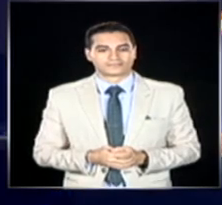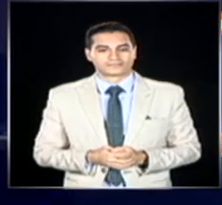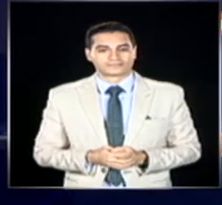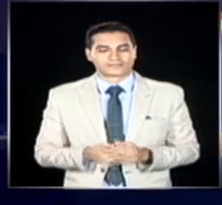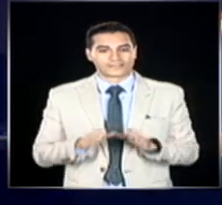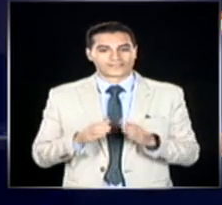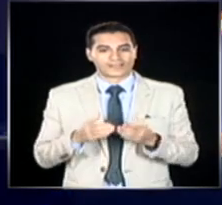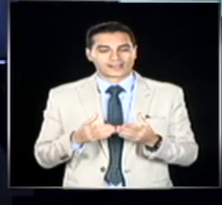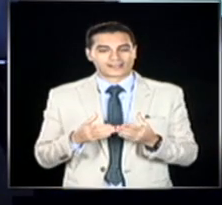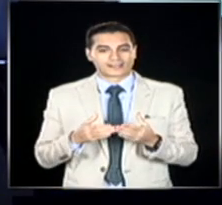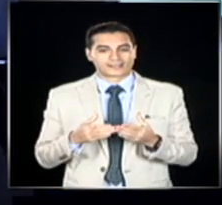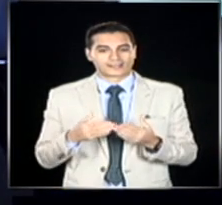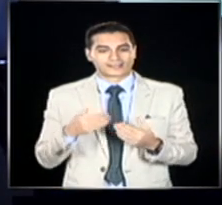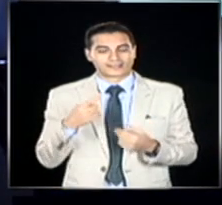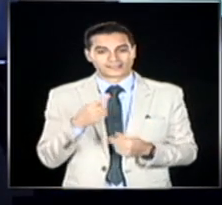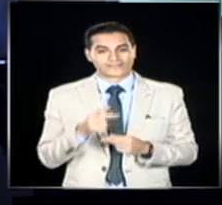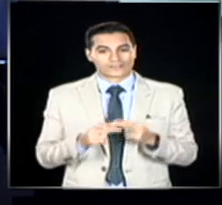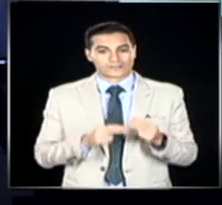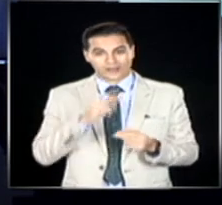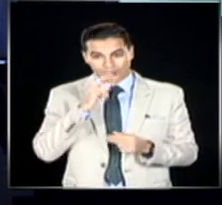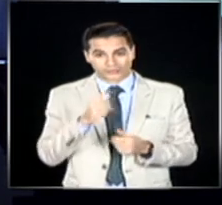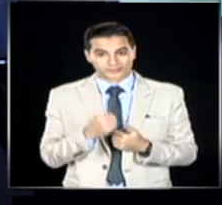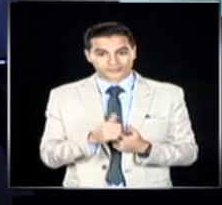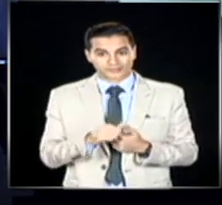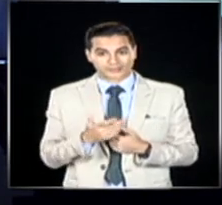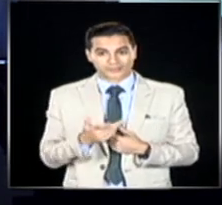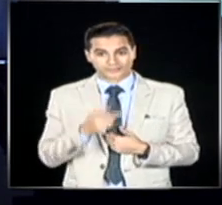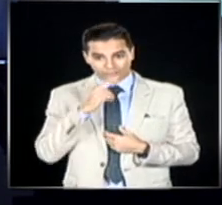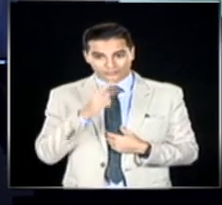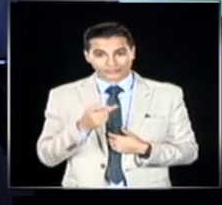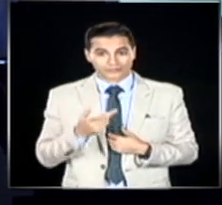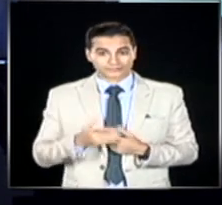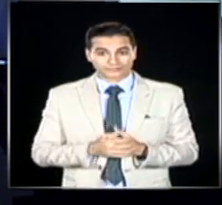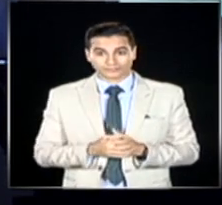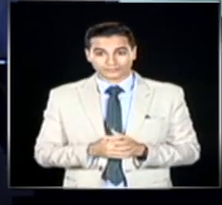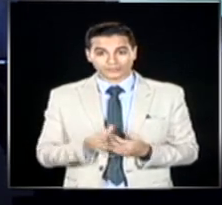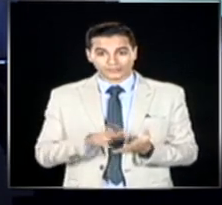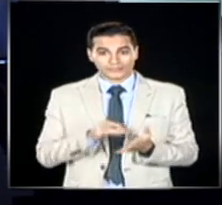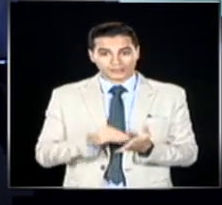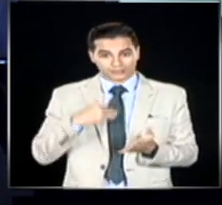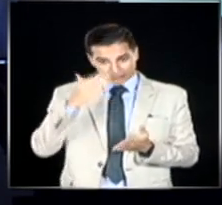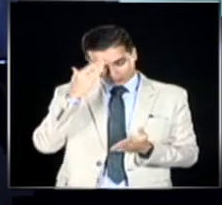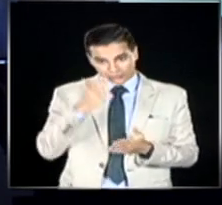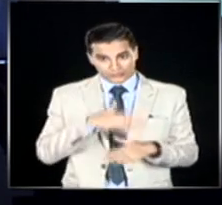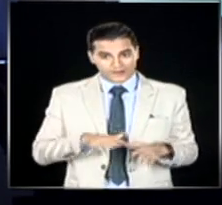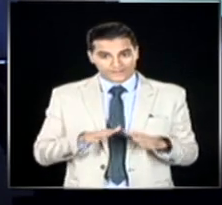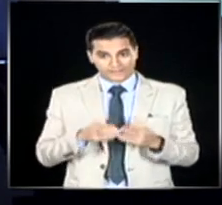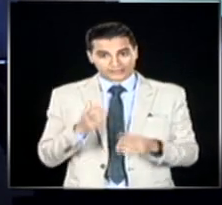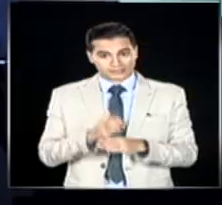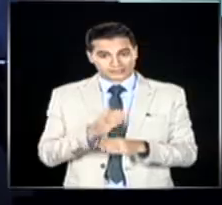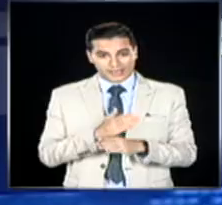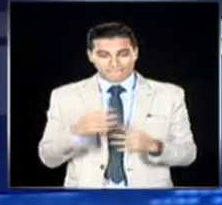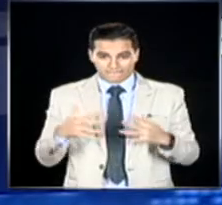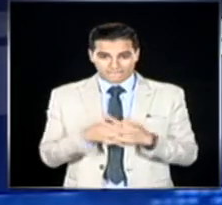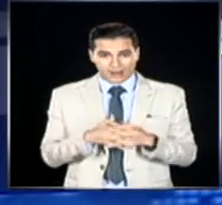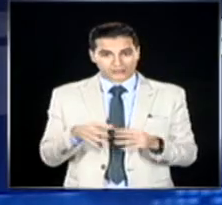فريق أب شوي عايز تقولي حاجة؟ عايز تقولي إيه؟ بداية أنا عايز أشكر التيم كله فعلا لمجهوده معانا